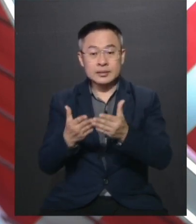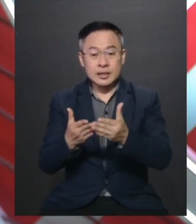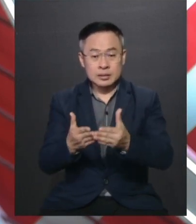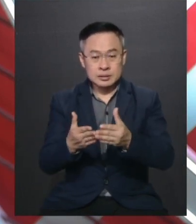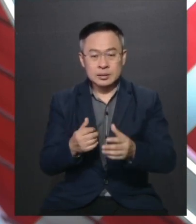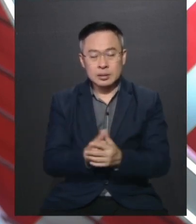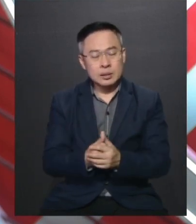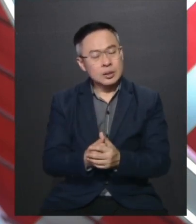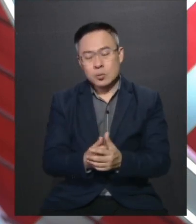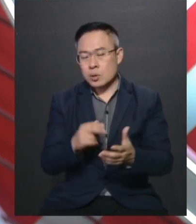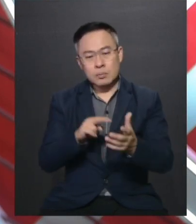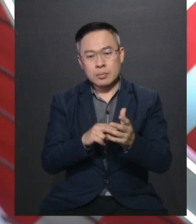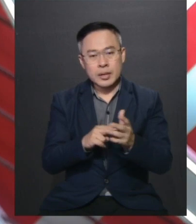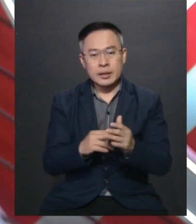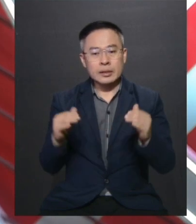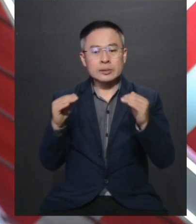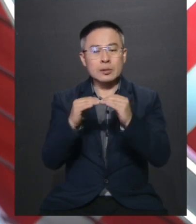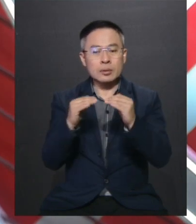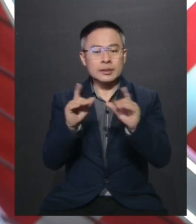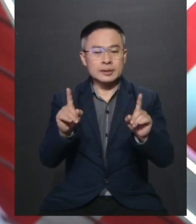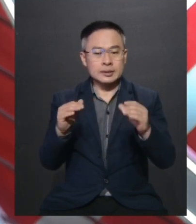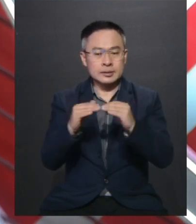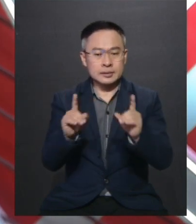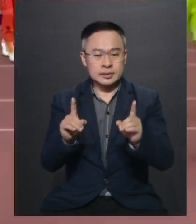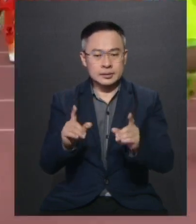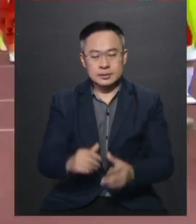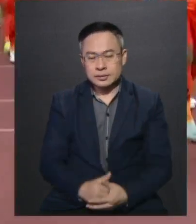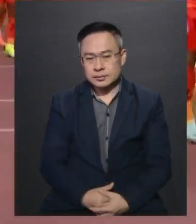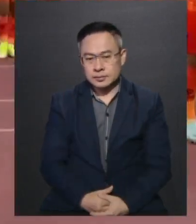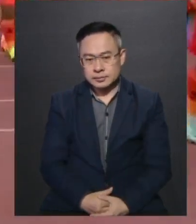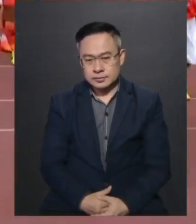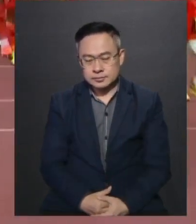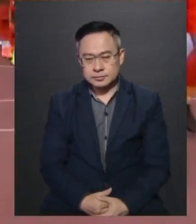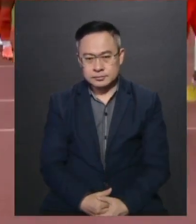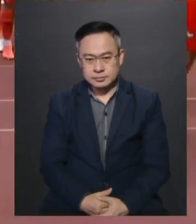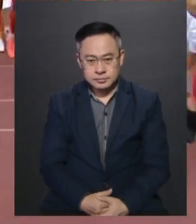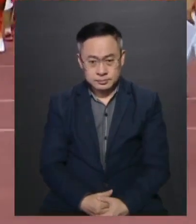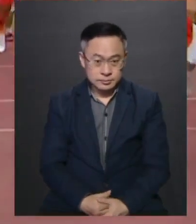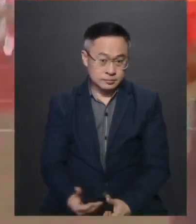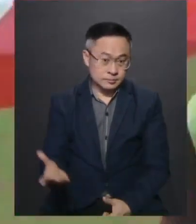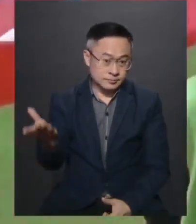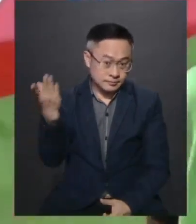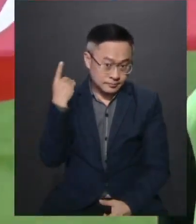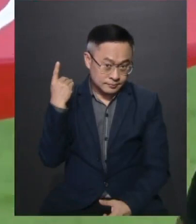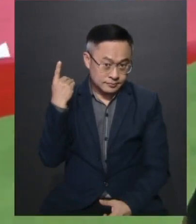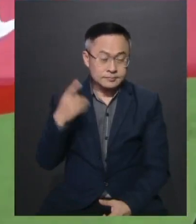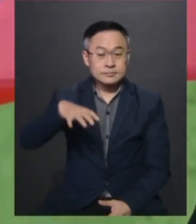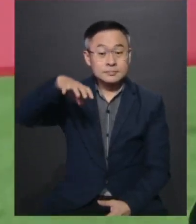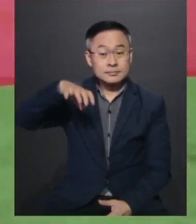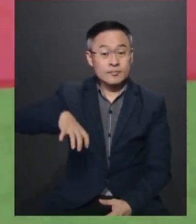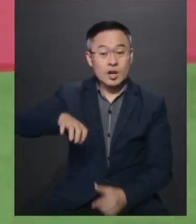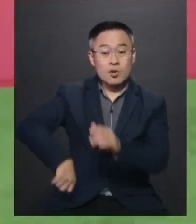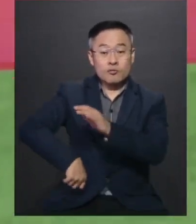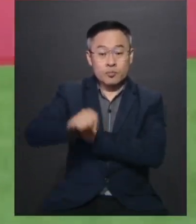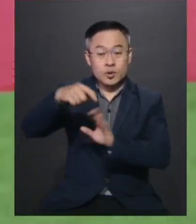นั้นยังไม่ฟื้นค่ะเกมนี้กอดคอกันไปเสมอ 1ประตูต่อ 1ค่ะเกมการแข่งขันที่สนามเฉลิมพระ